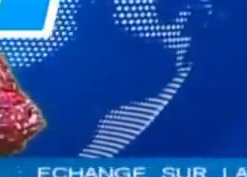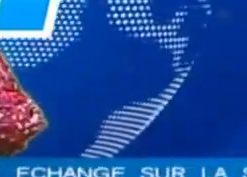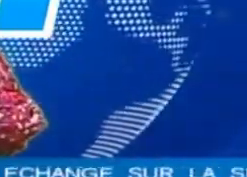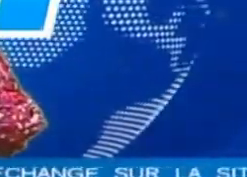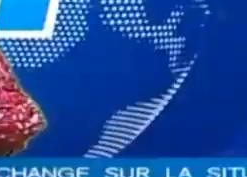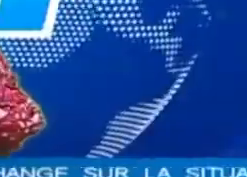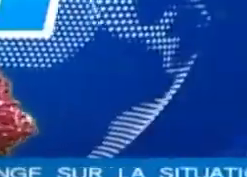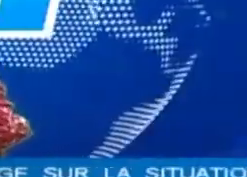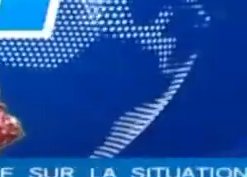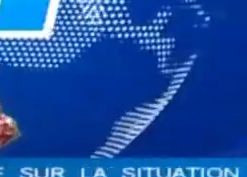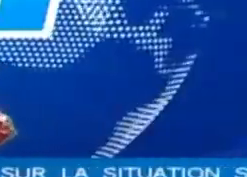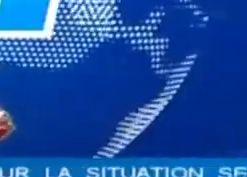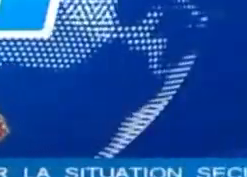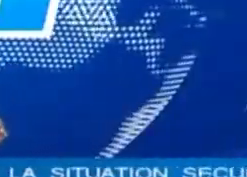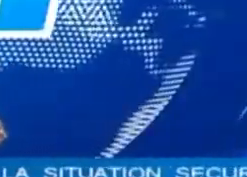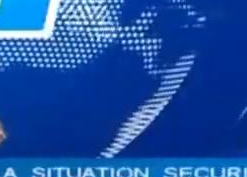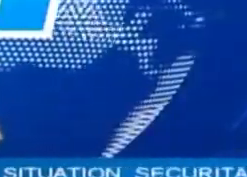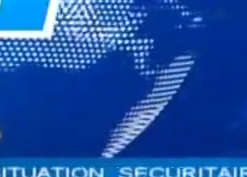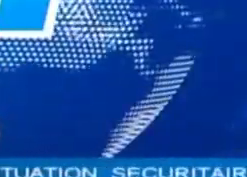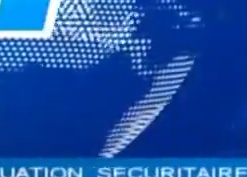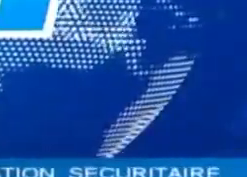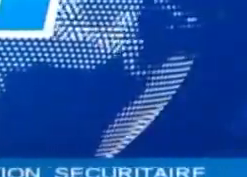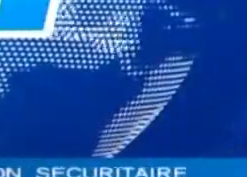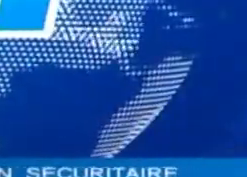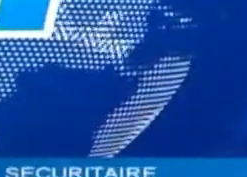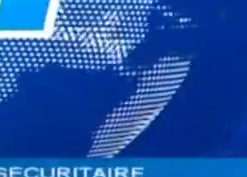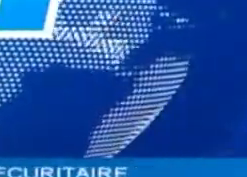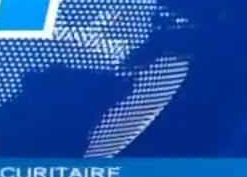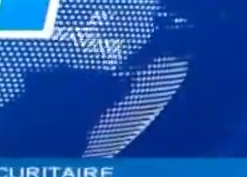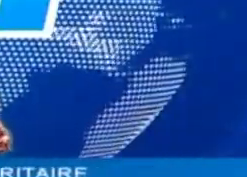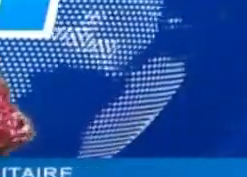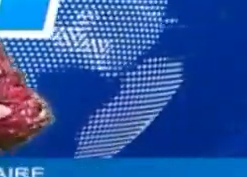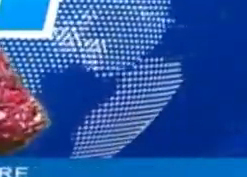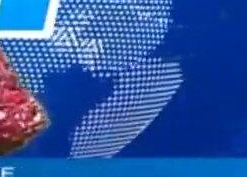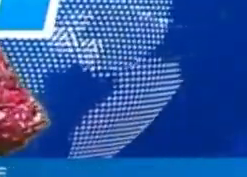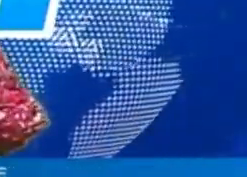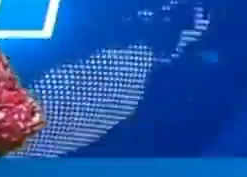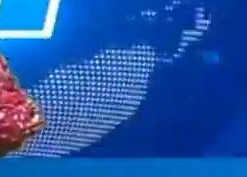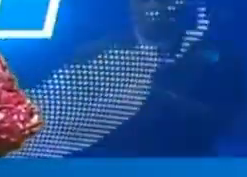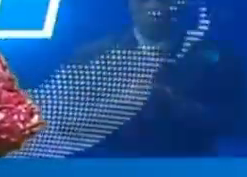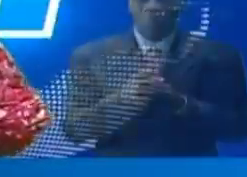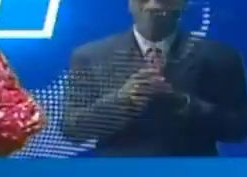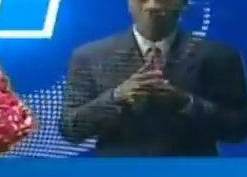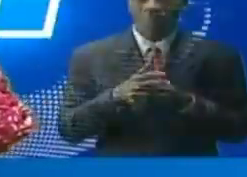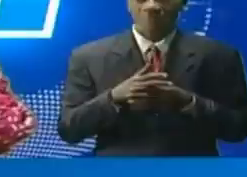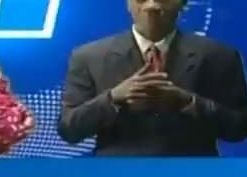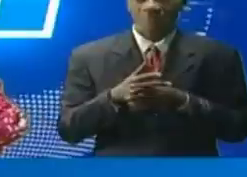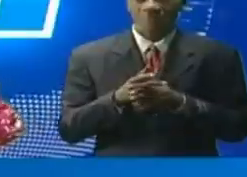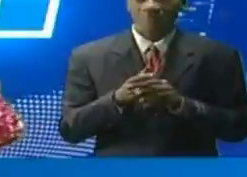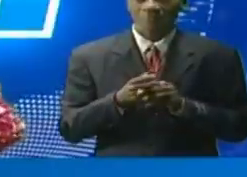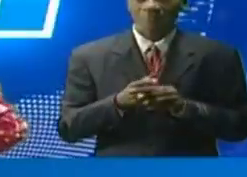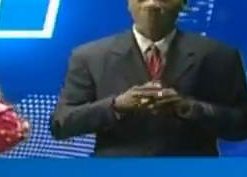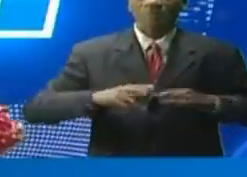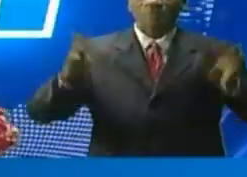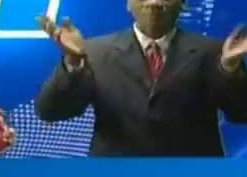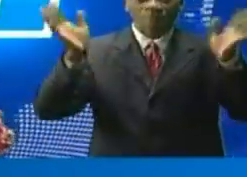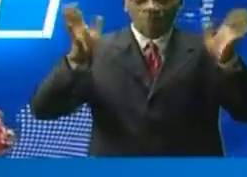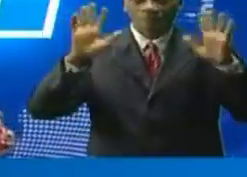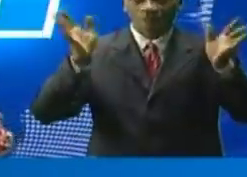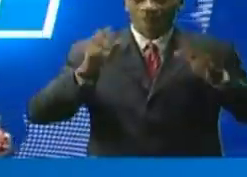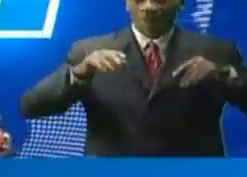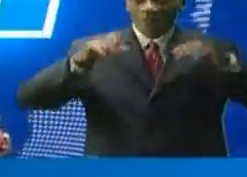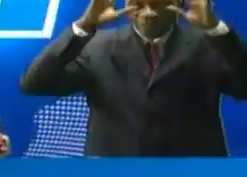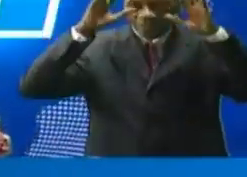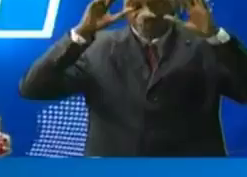République. Encore une fois de plus, bonsoir et bienvenue à toutes et à tous. Le président de la République, Félix-Antoine